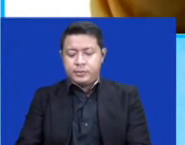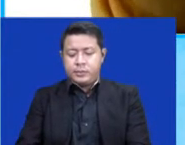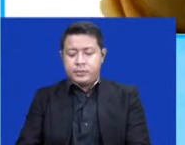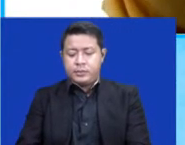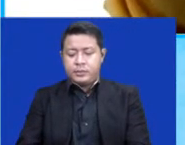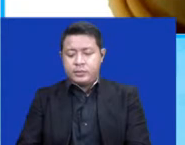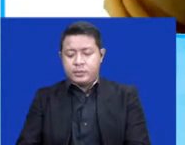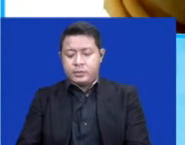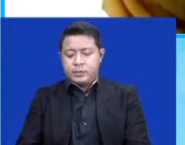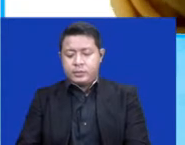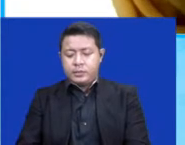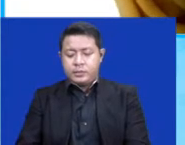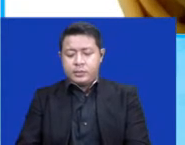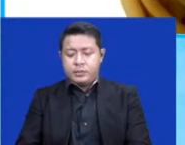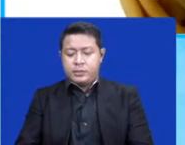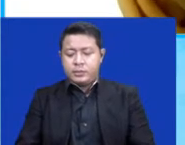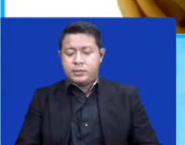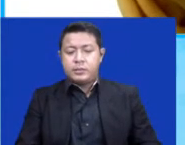Bu. Jadi,